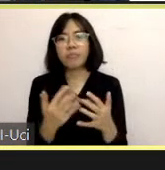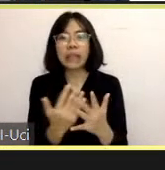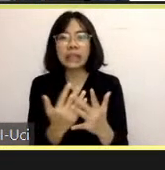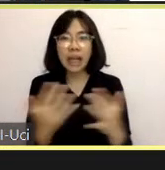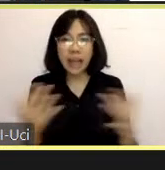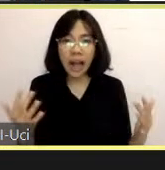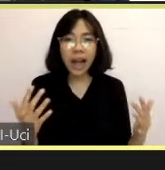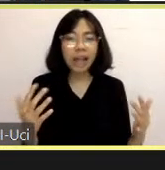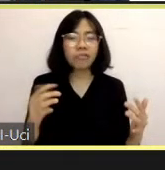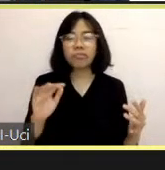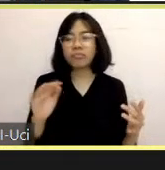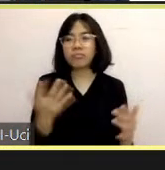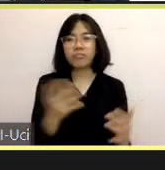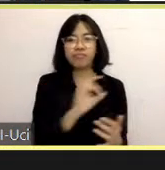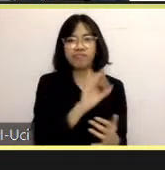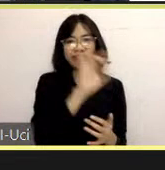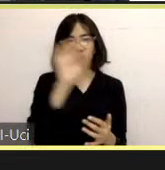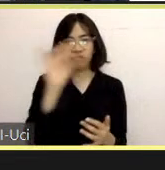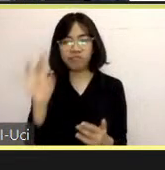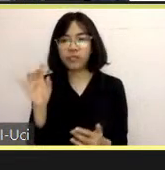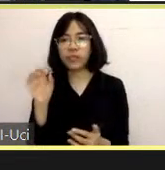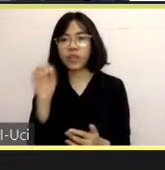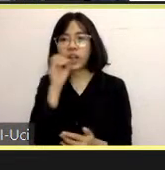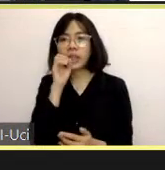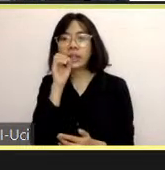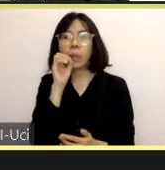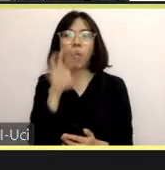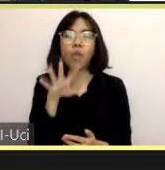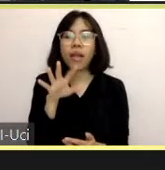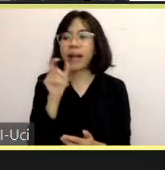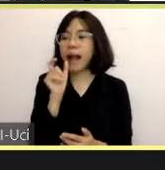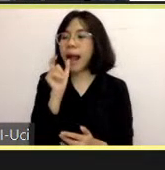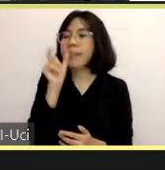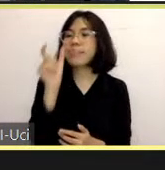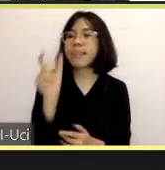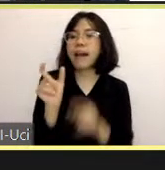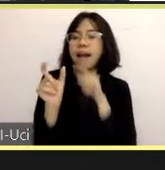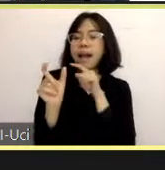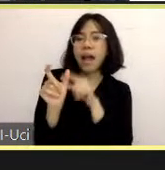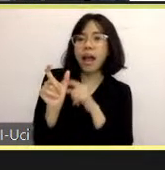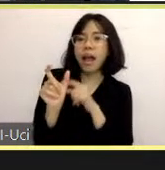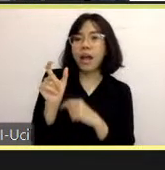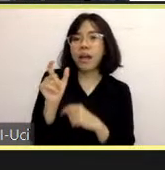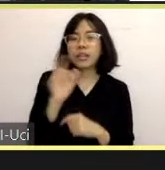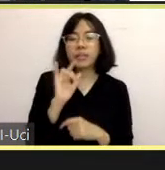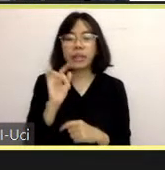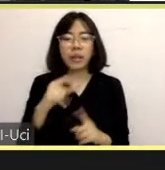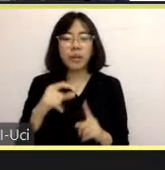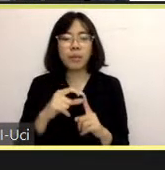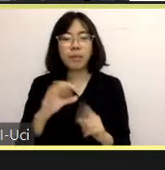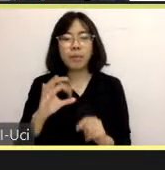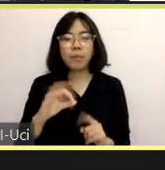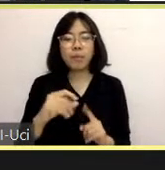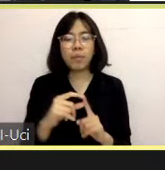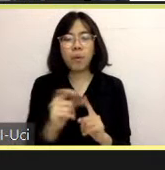nyebut-nyebut kutipan dari Cicero misalnya, Salus Populi Suprema Lex